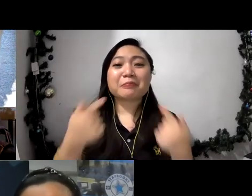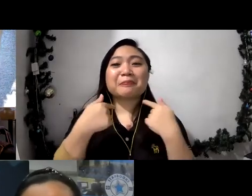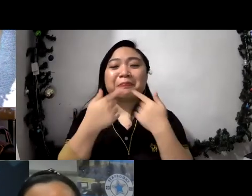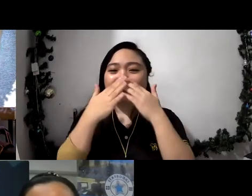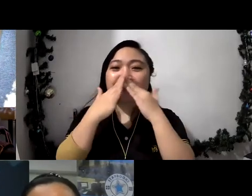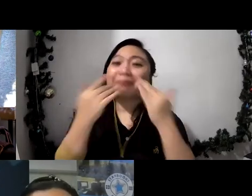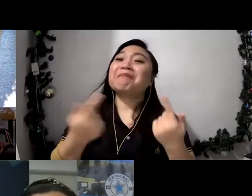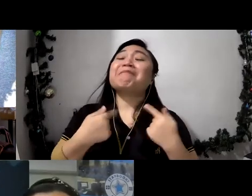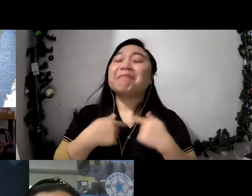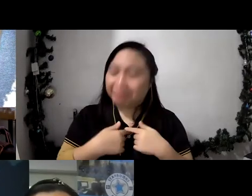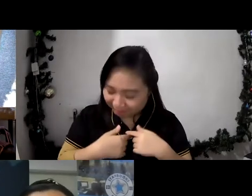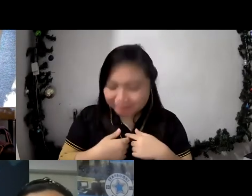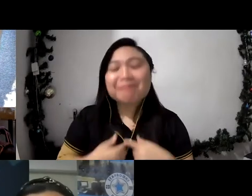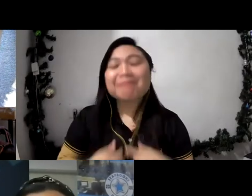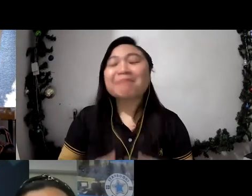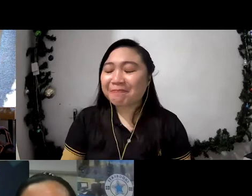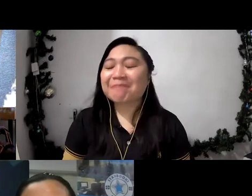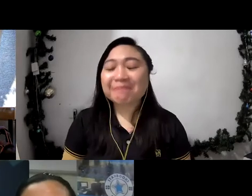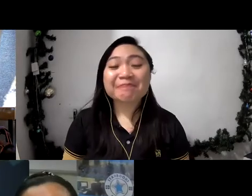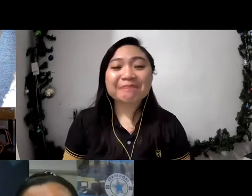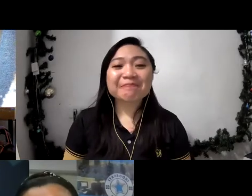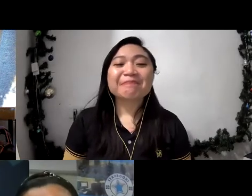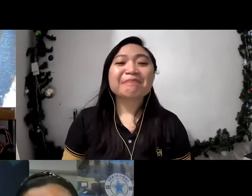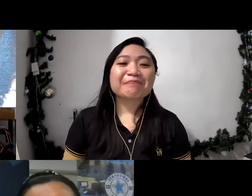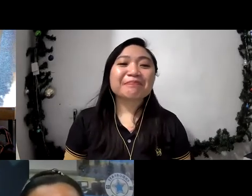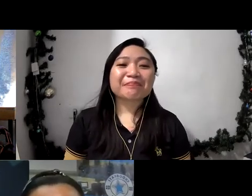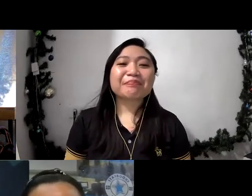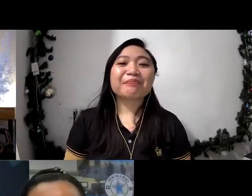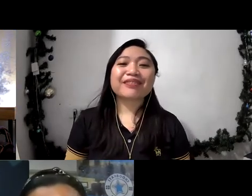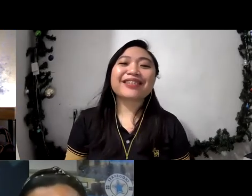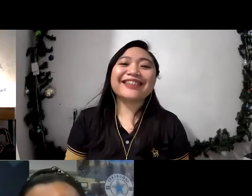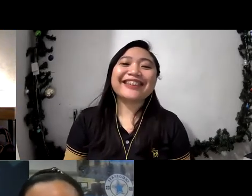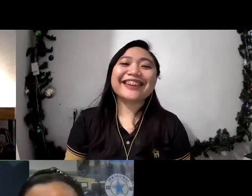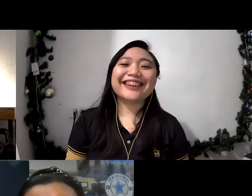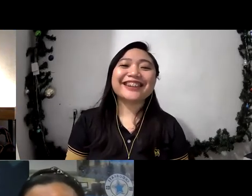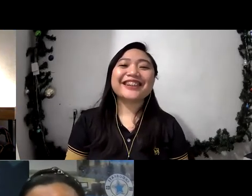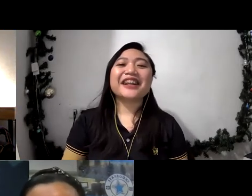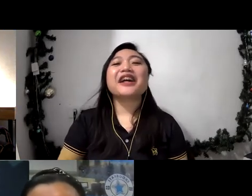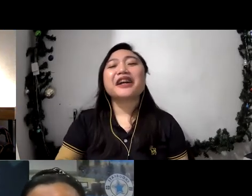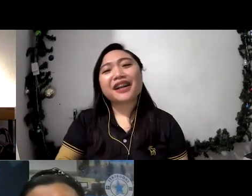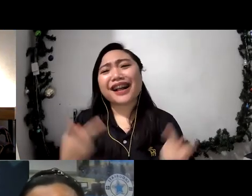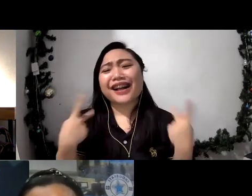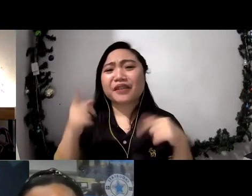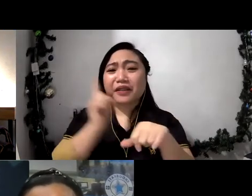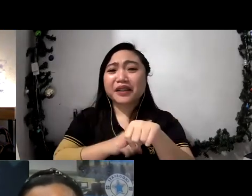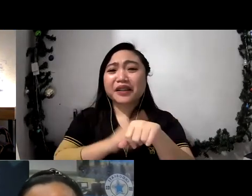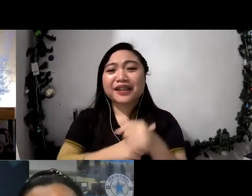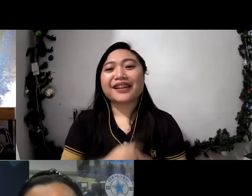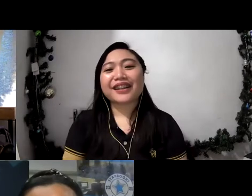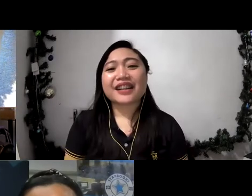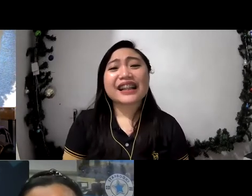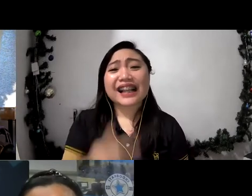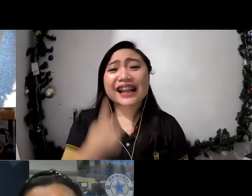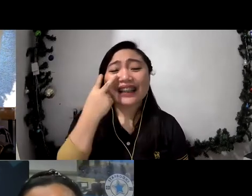ni Roda, no boundaries, no. So may ganun talaga kasi, again, no, dumadating tayo sa punto na to na